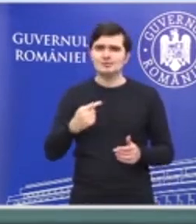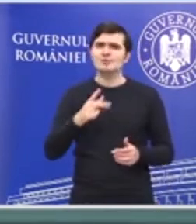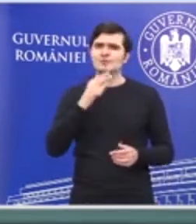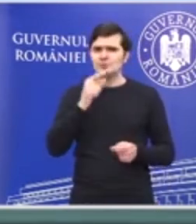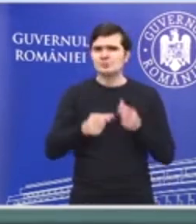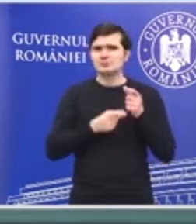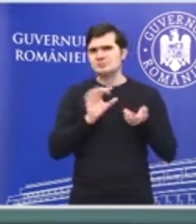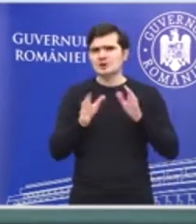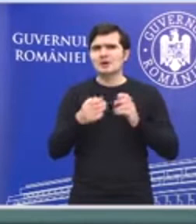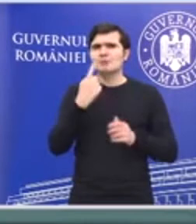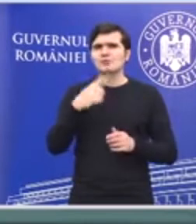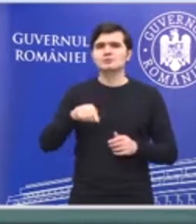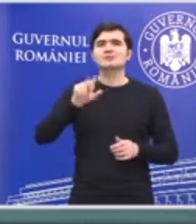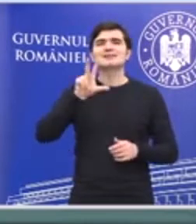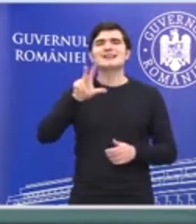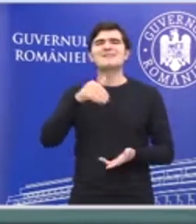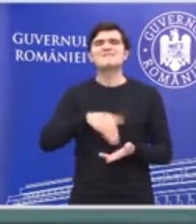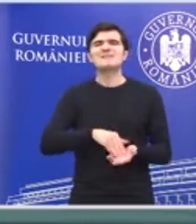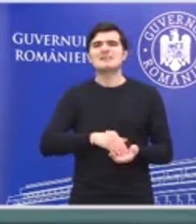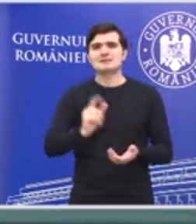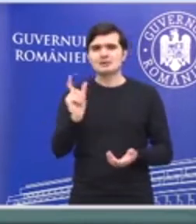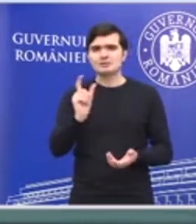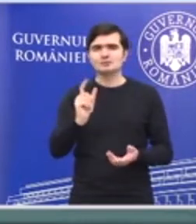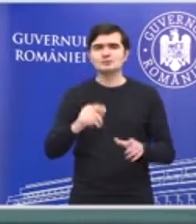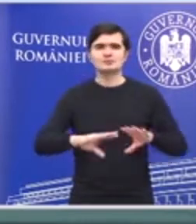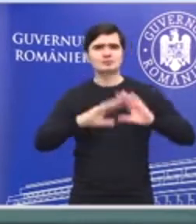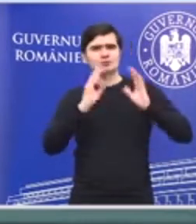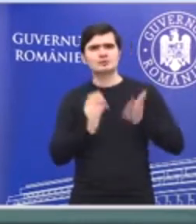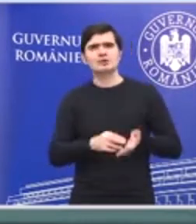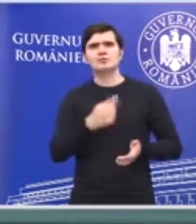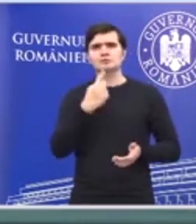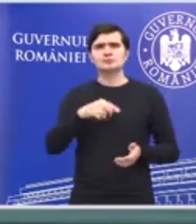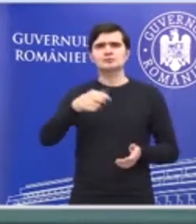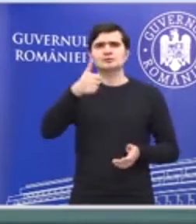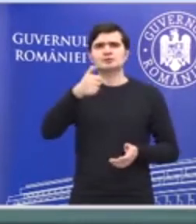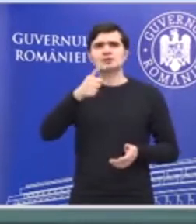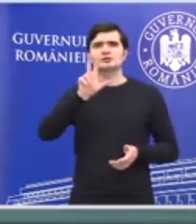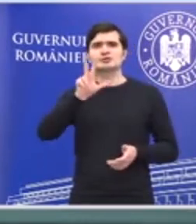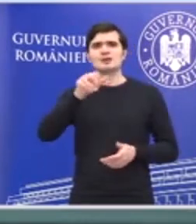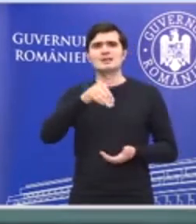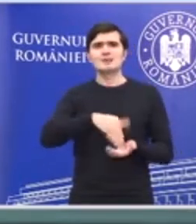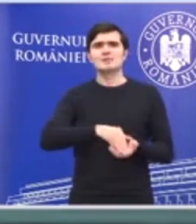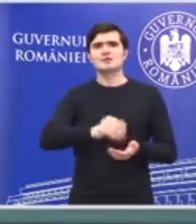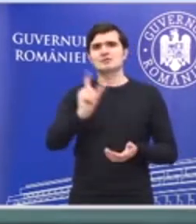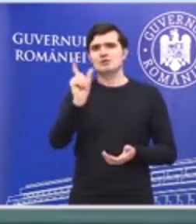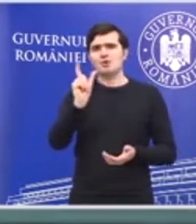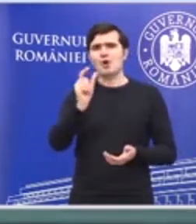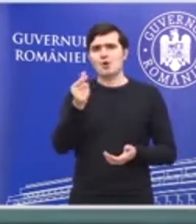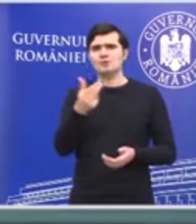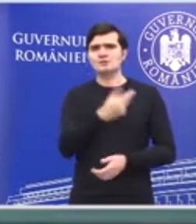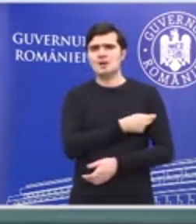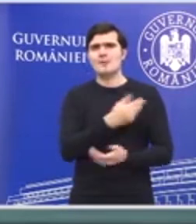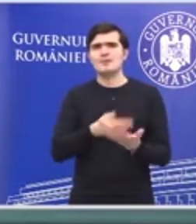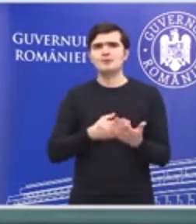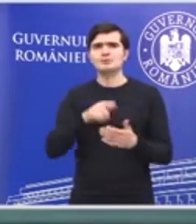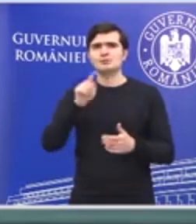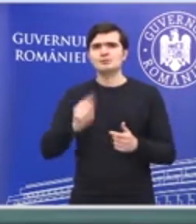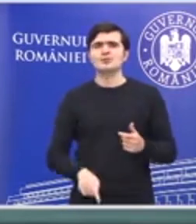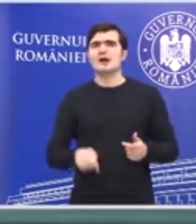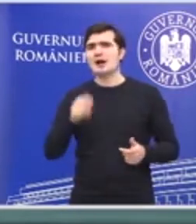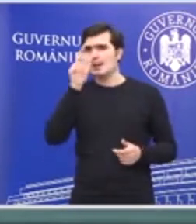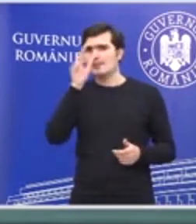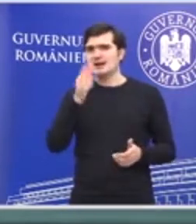de aproximativ 103.000 de doze, cu un total de 163.000 de doze pentru luna aprilie.